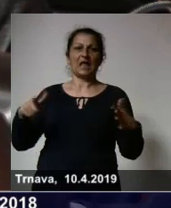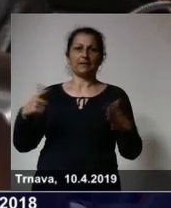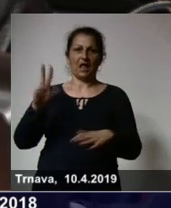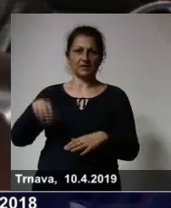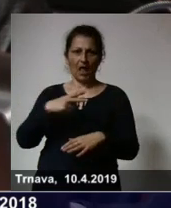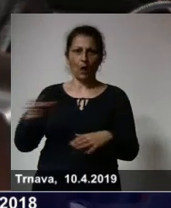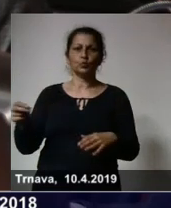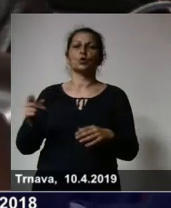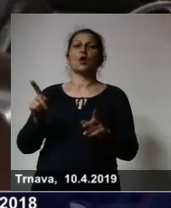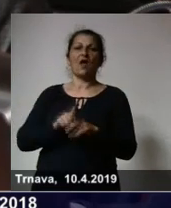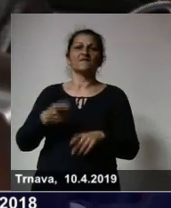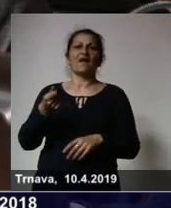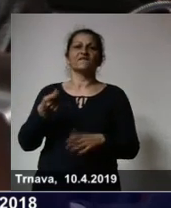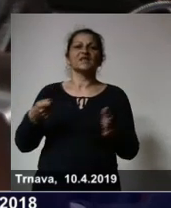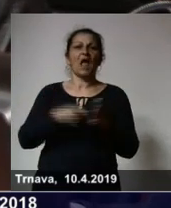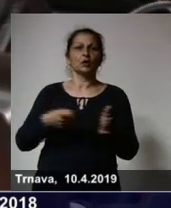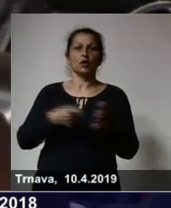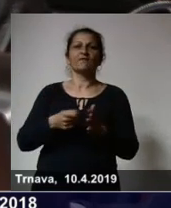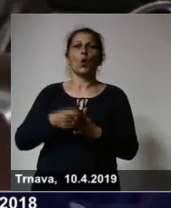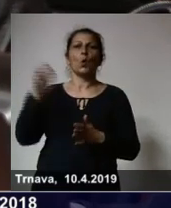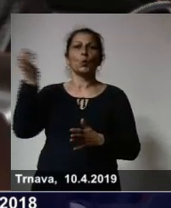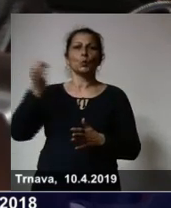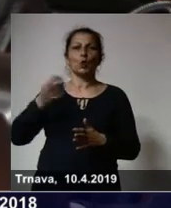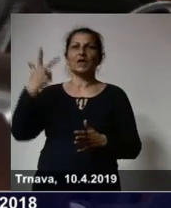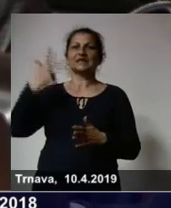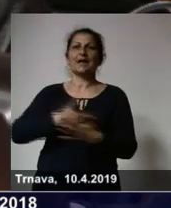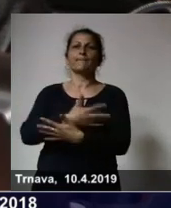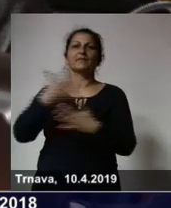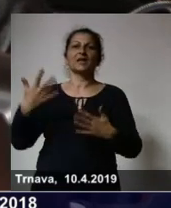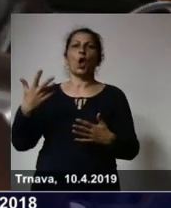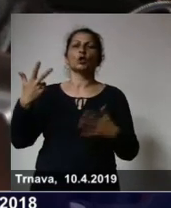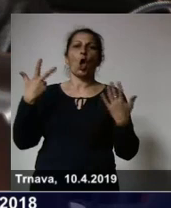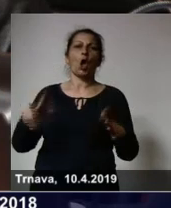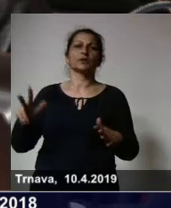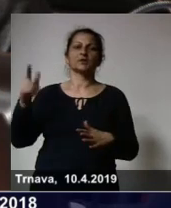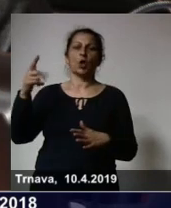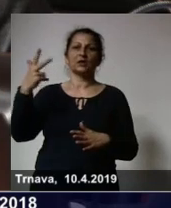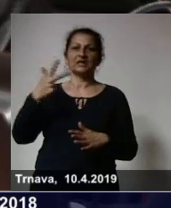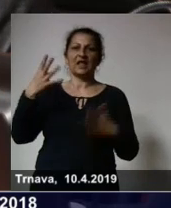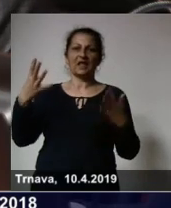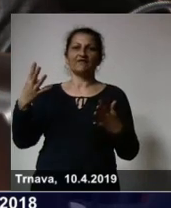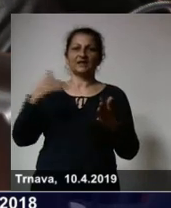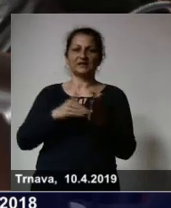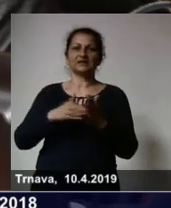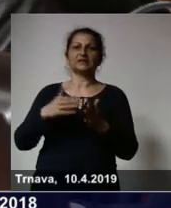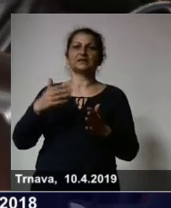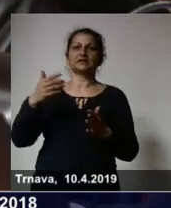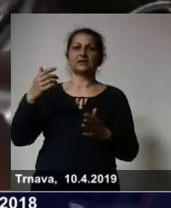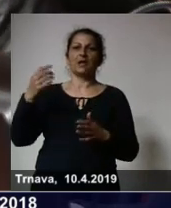zdrojov financovania vrátane úrokov je 3 889 328 eur, čo predstavuje